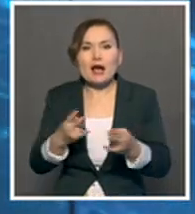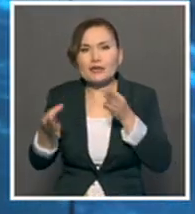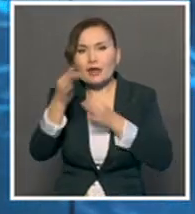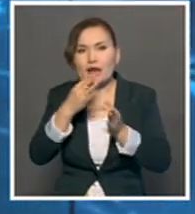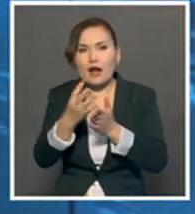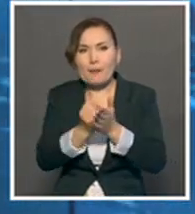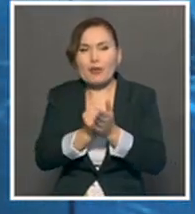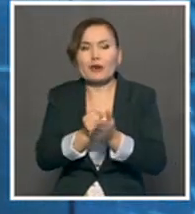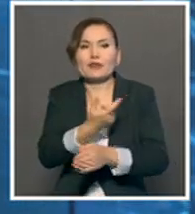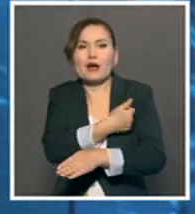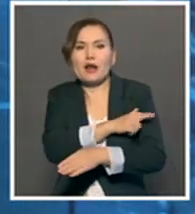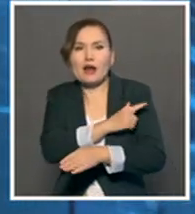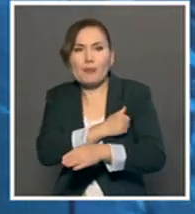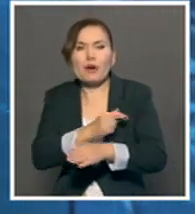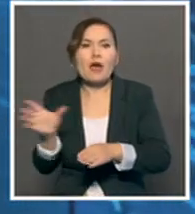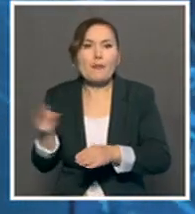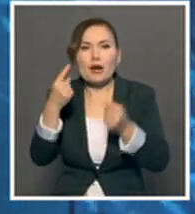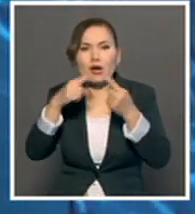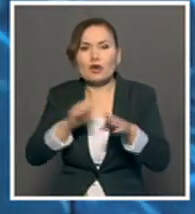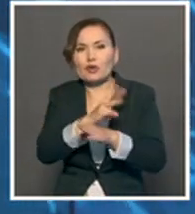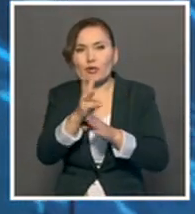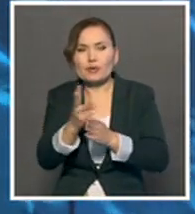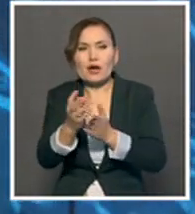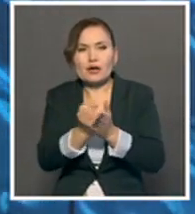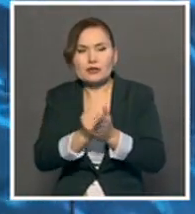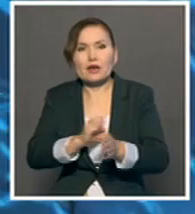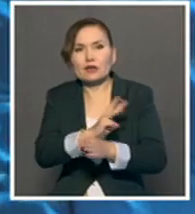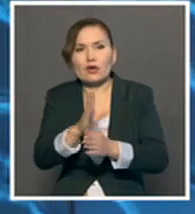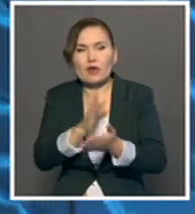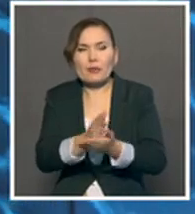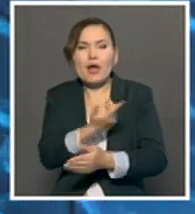дәрі-дәрмектермен медициналық құрал-жабдықтармен толықтырылған, ауруханаларды өкпені